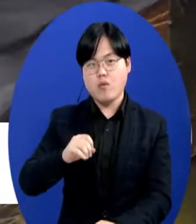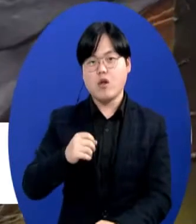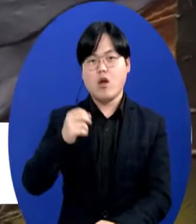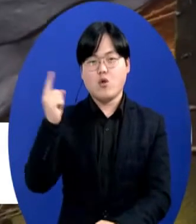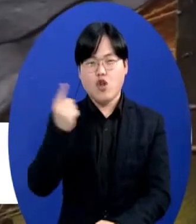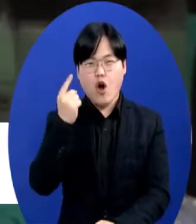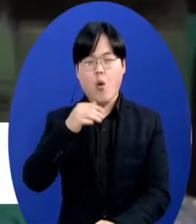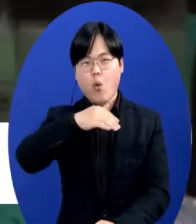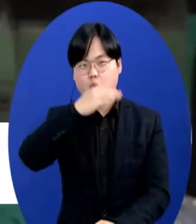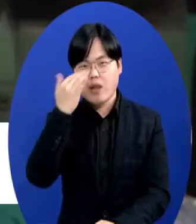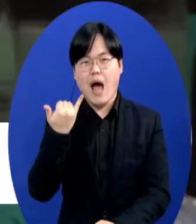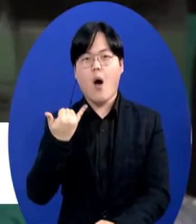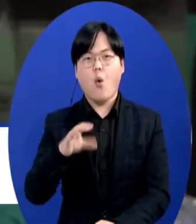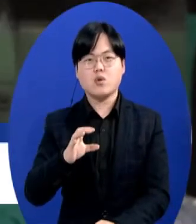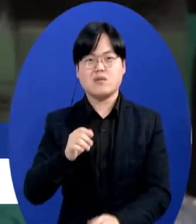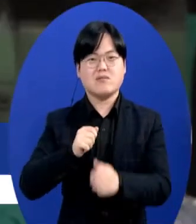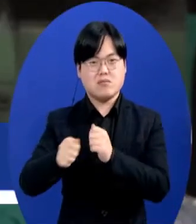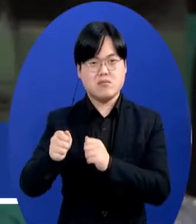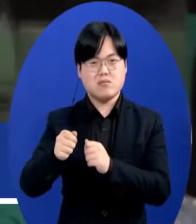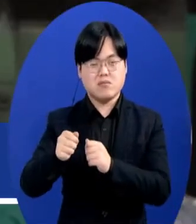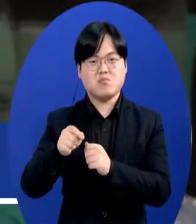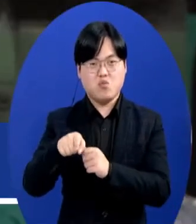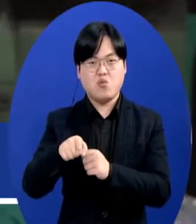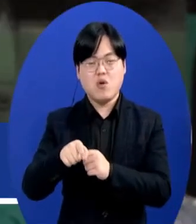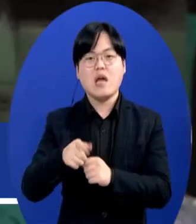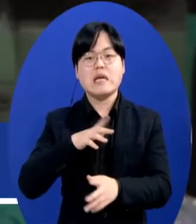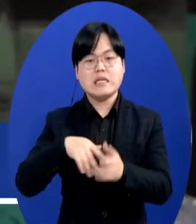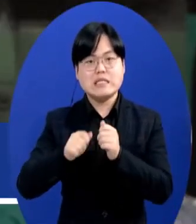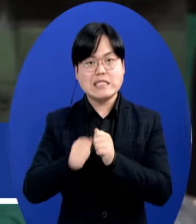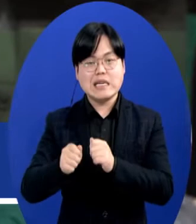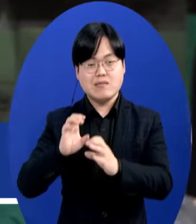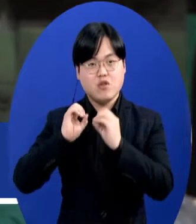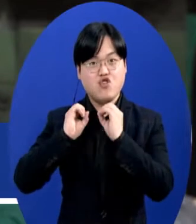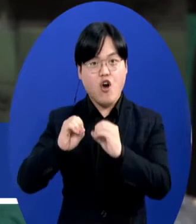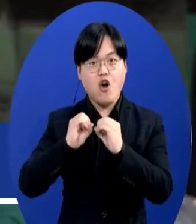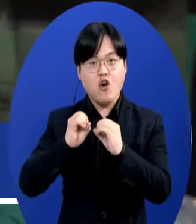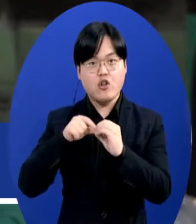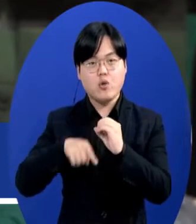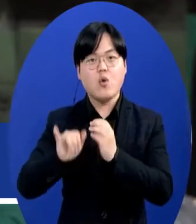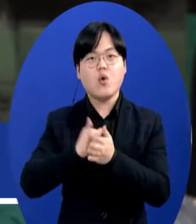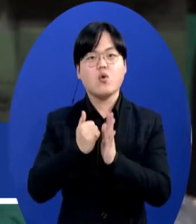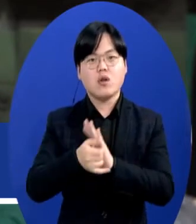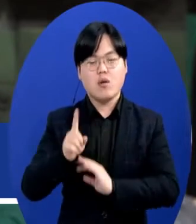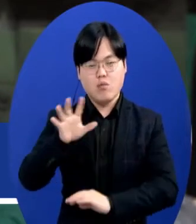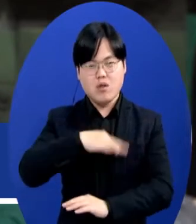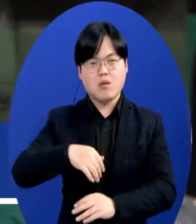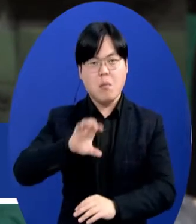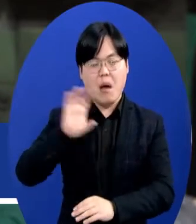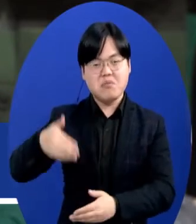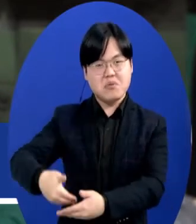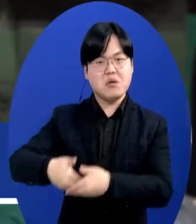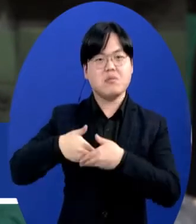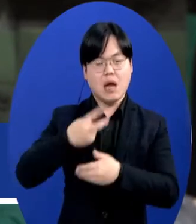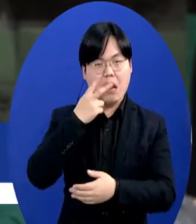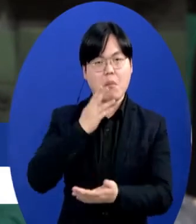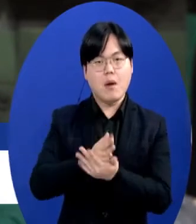цахилгаан дулаан уур усны зардал байдаг. Тэгээ энэ зардлууд маань ингээд дэвлэгдэнэ гэдэг маш их том дэмжлэг болж байгаа. Тэр